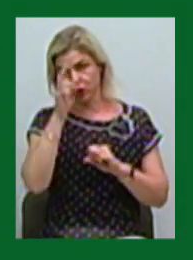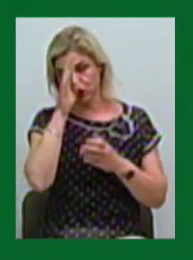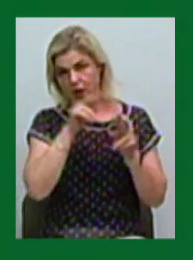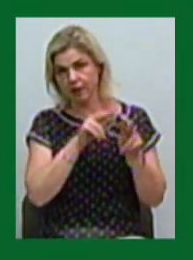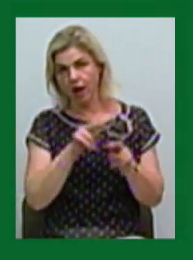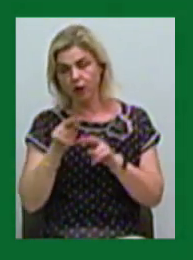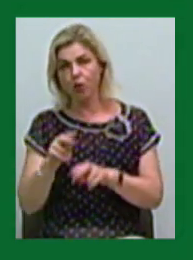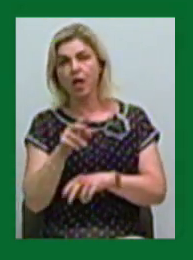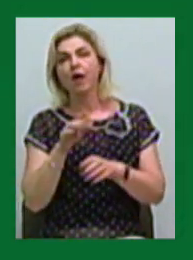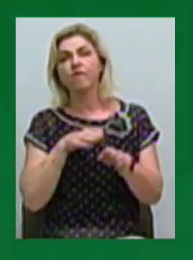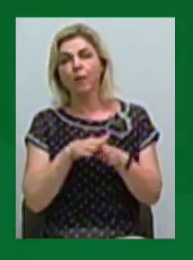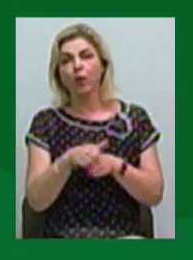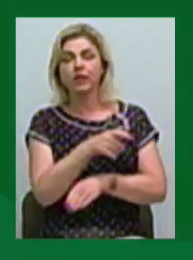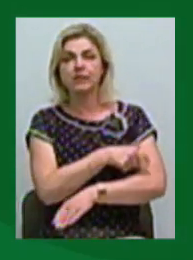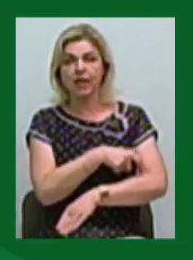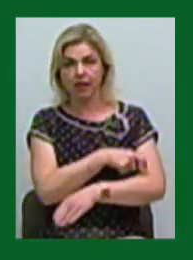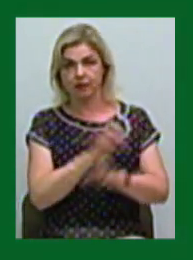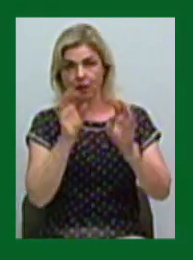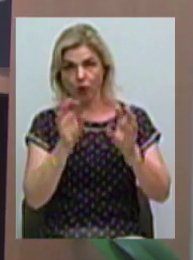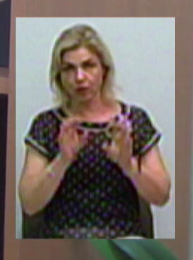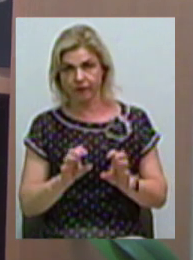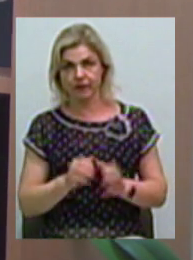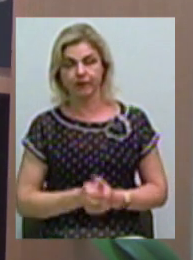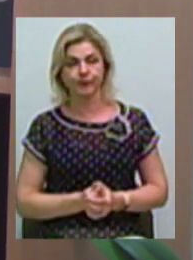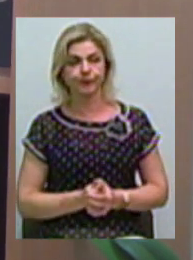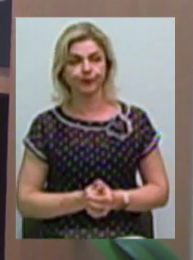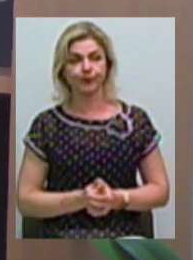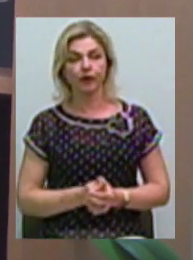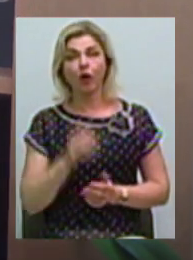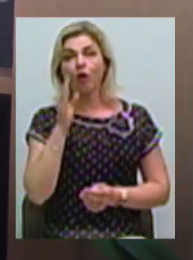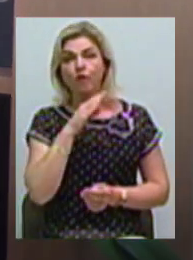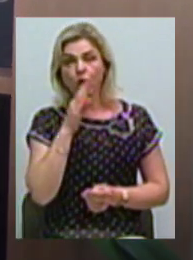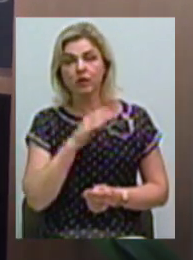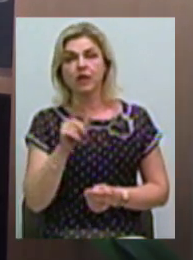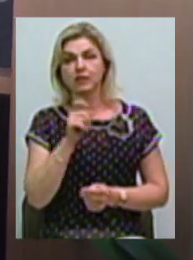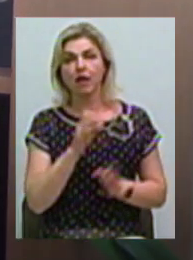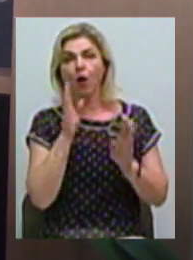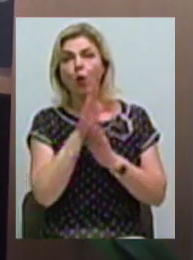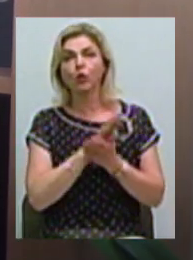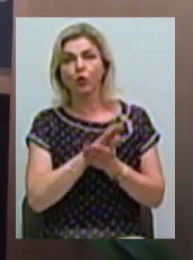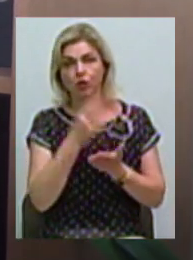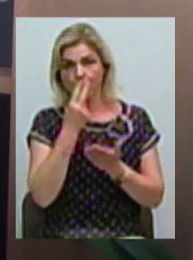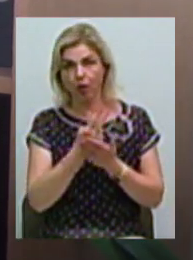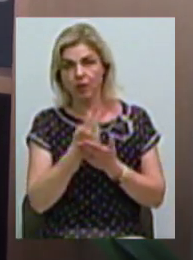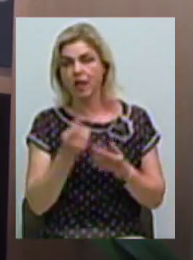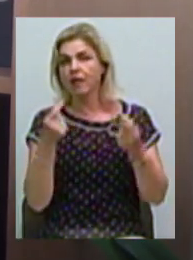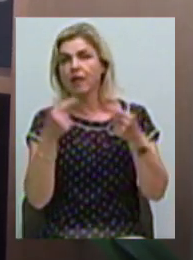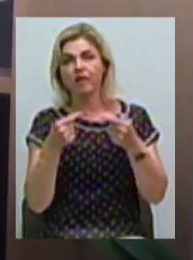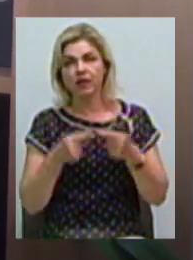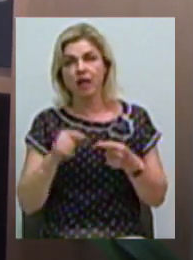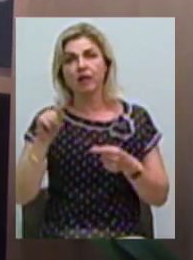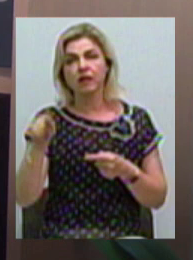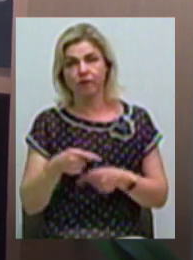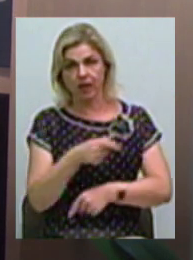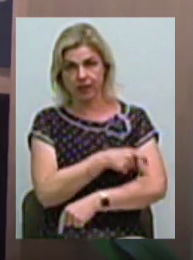дотриманням санітарного законодавства Лариса Бурденко. Вода за мікробіологічними показниками не відповідає вимогам